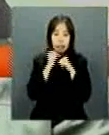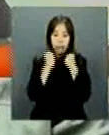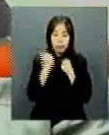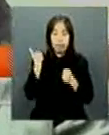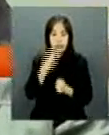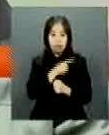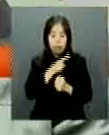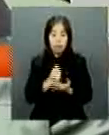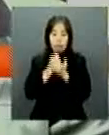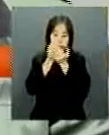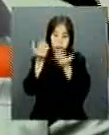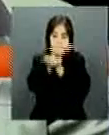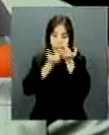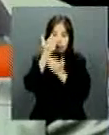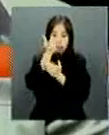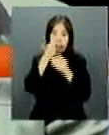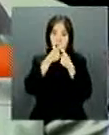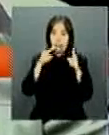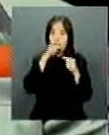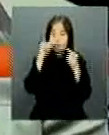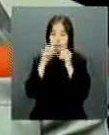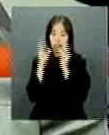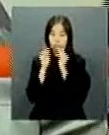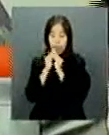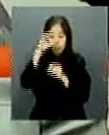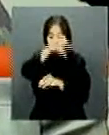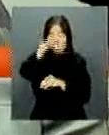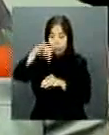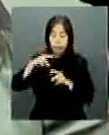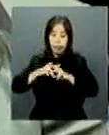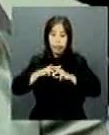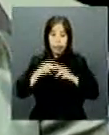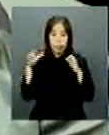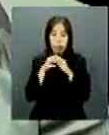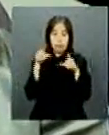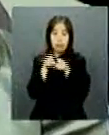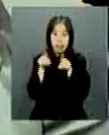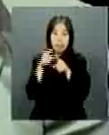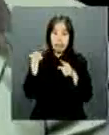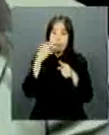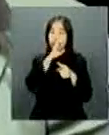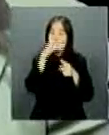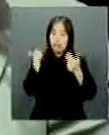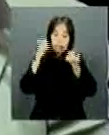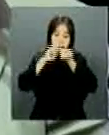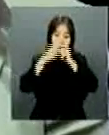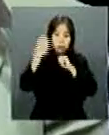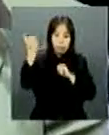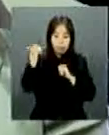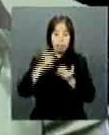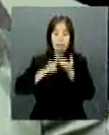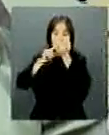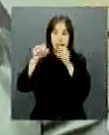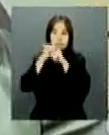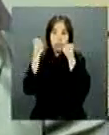ให้แม้กระทั่งในการประชุมภาคเอกชนด้วยกันท่านก็บอกถ้าเกิดมีปัญหาในเรื่องนี้นะฮะแล้วก็ส่งมาทางสมาคมนะประสาน